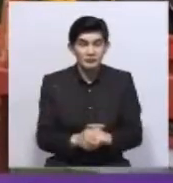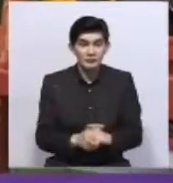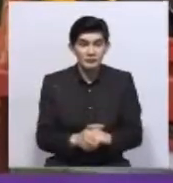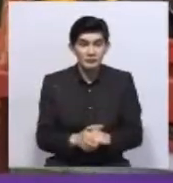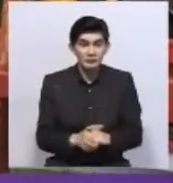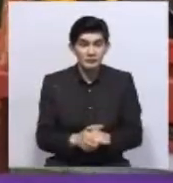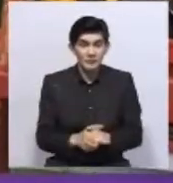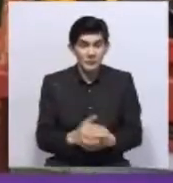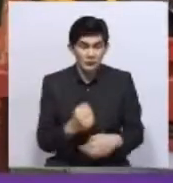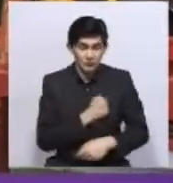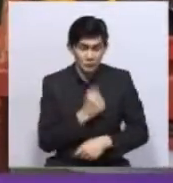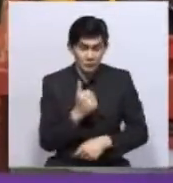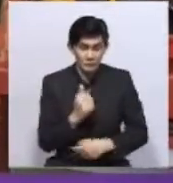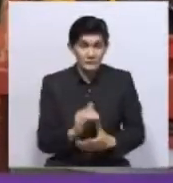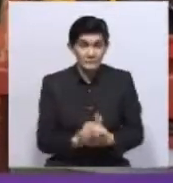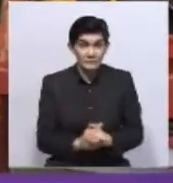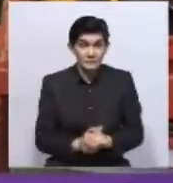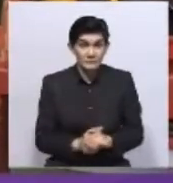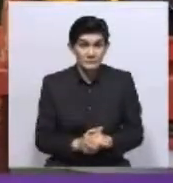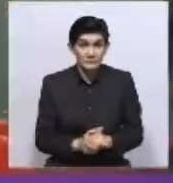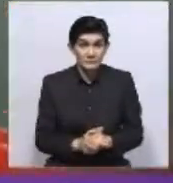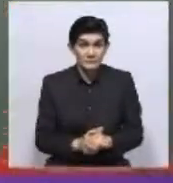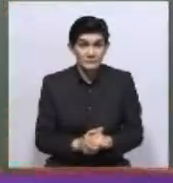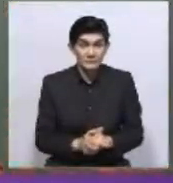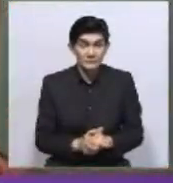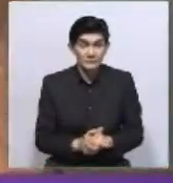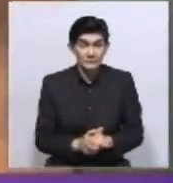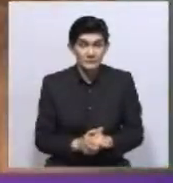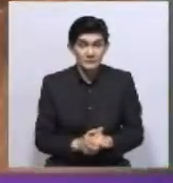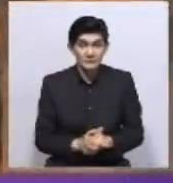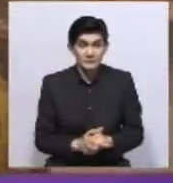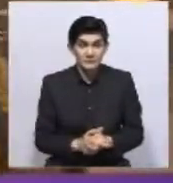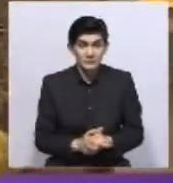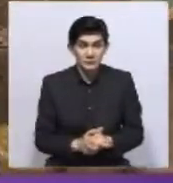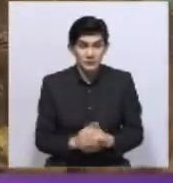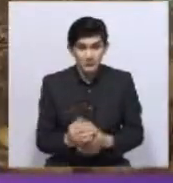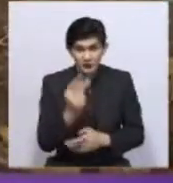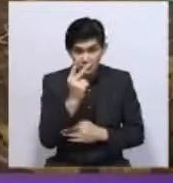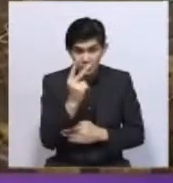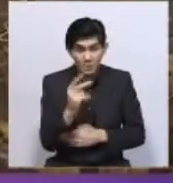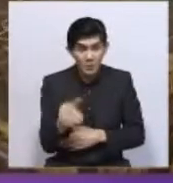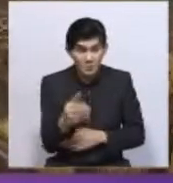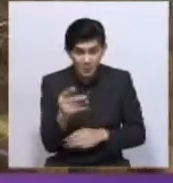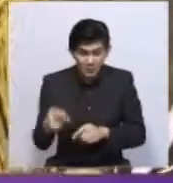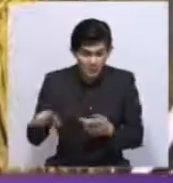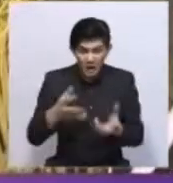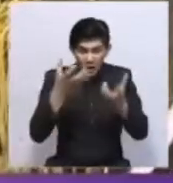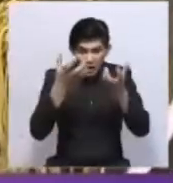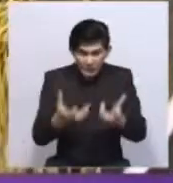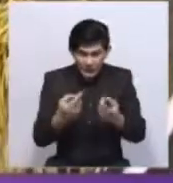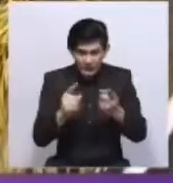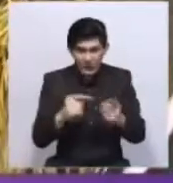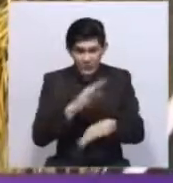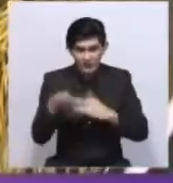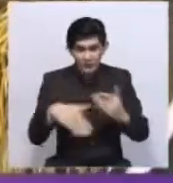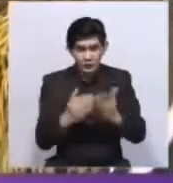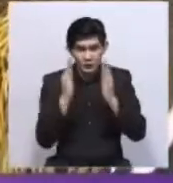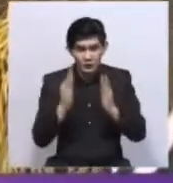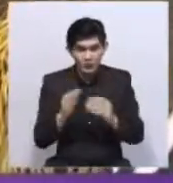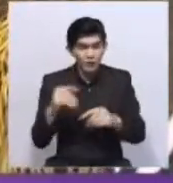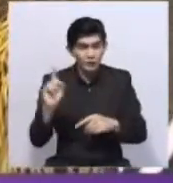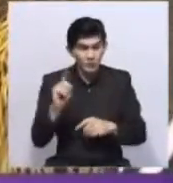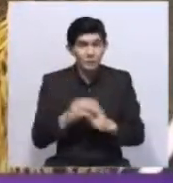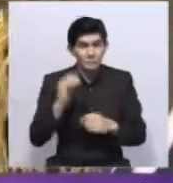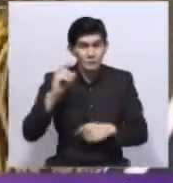แล้วพอทนได้ครับ หลายคนมองว่างานประมงเป็นงานที่หนักแต่ลูกเรือชาวกัมพูช